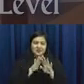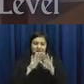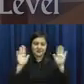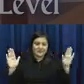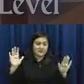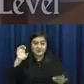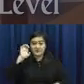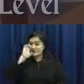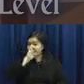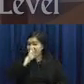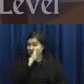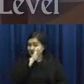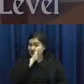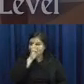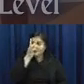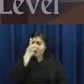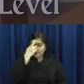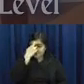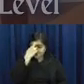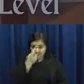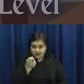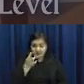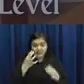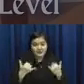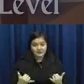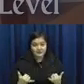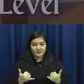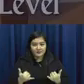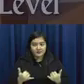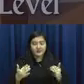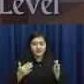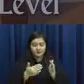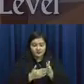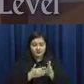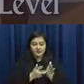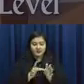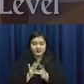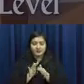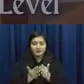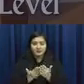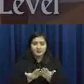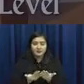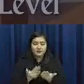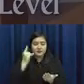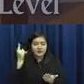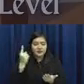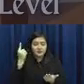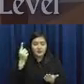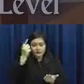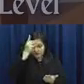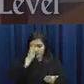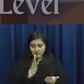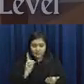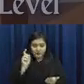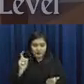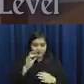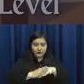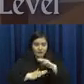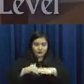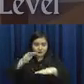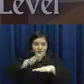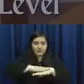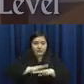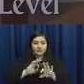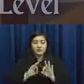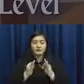right. Sabi ng Biblia, maliban na lang na ang Diyos ang nagtaguyod ng ating pamilya. Maliban sa ang Diyos ang magtaguyod